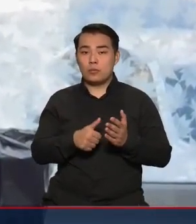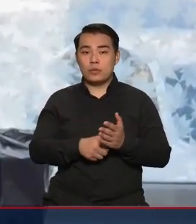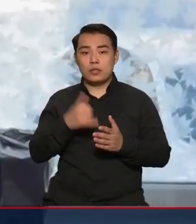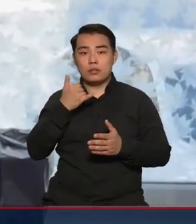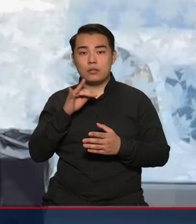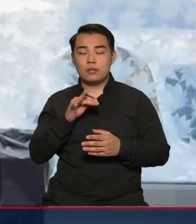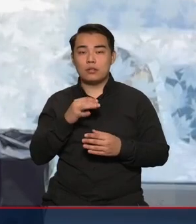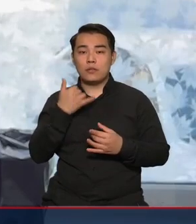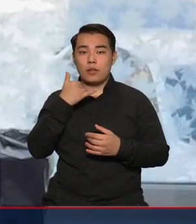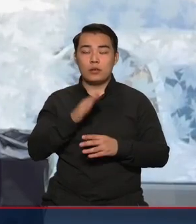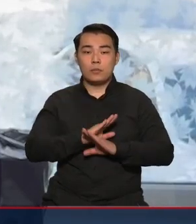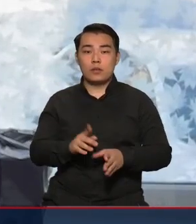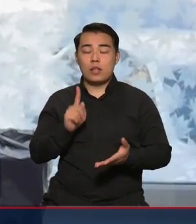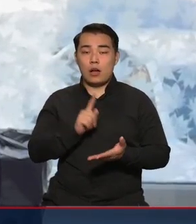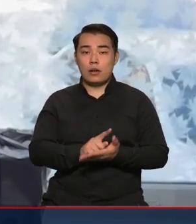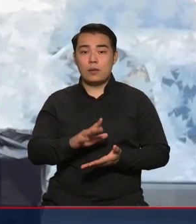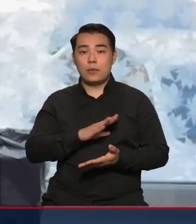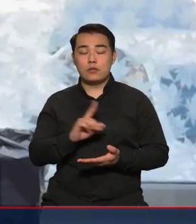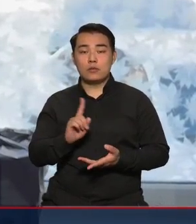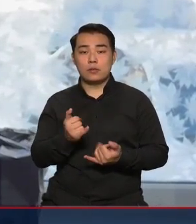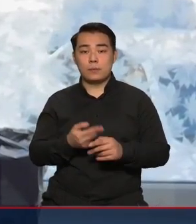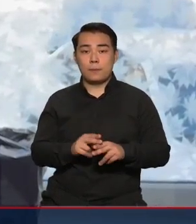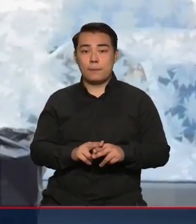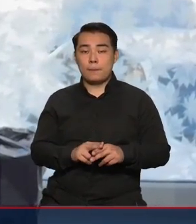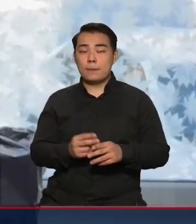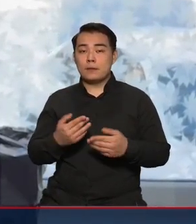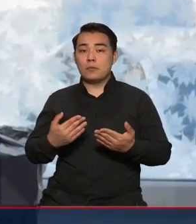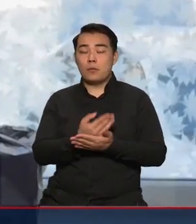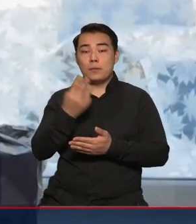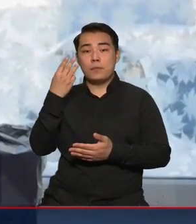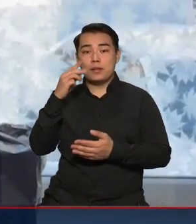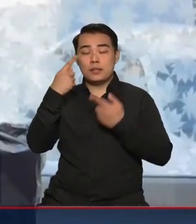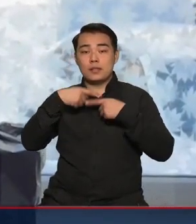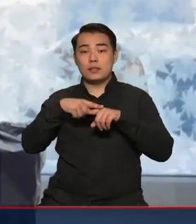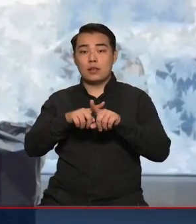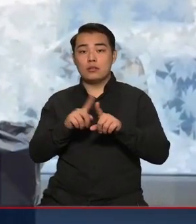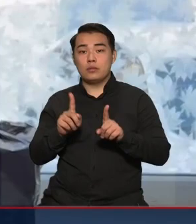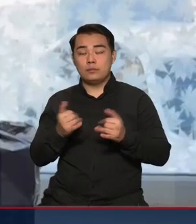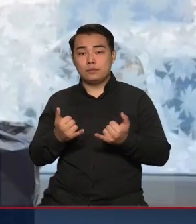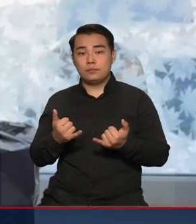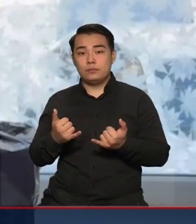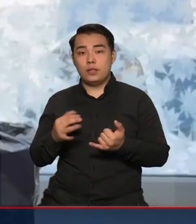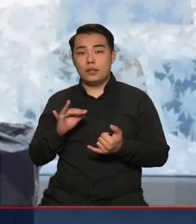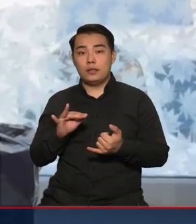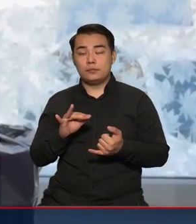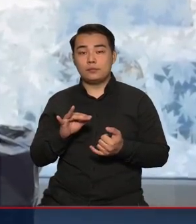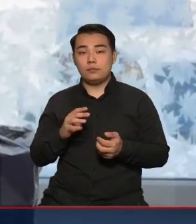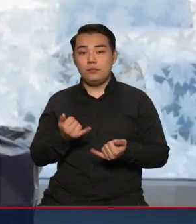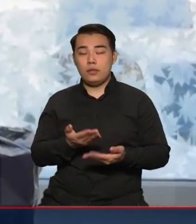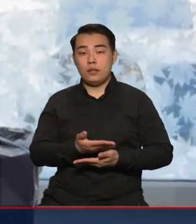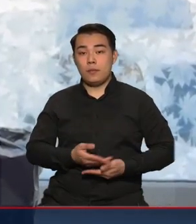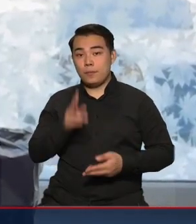только звонками. Что должно быть что-то такое, какие-то вот инновации, ну, технологии. И с братом мы